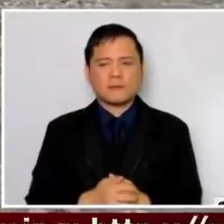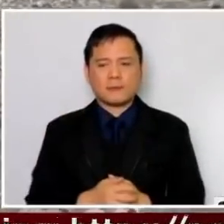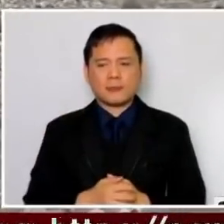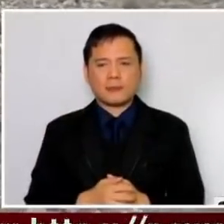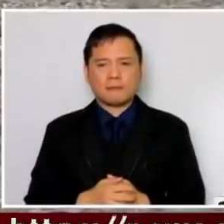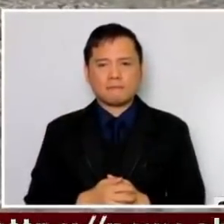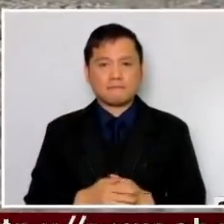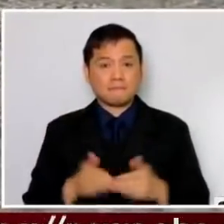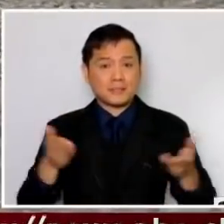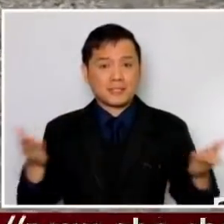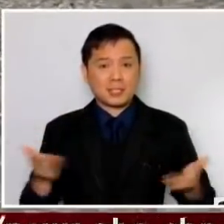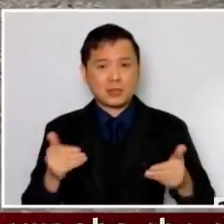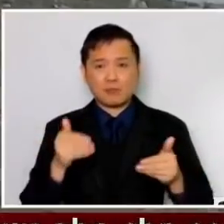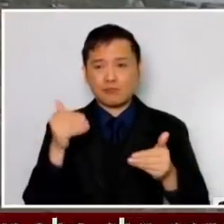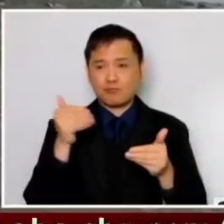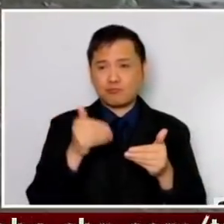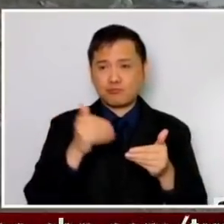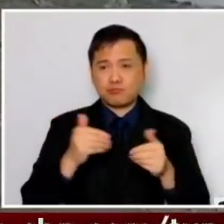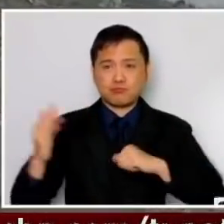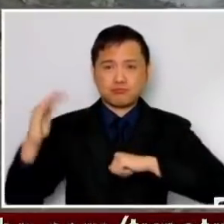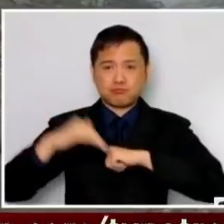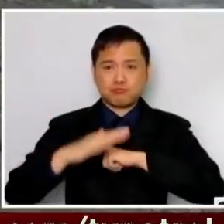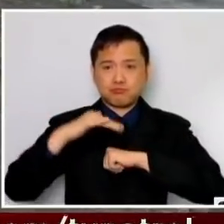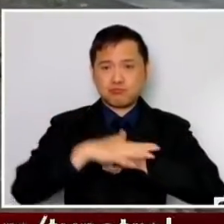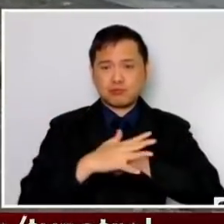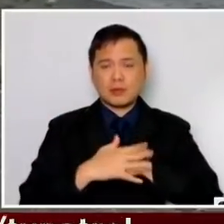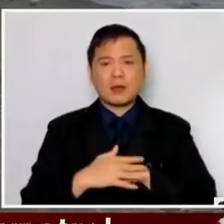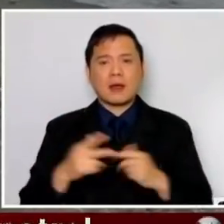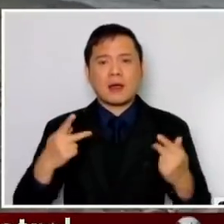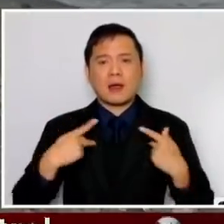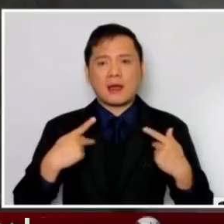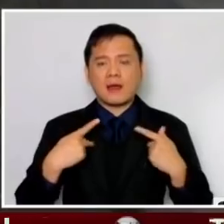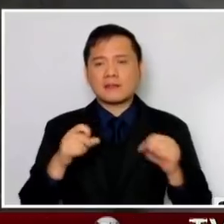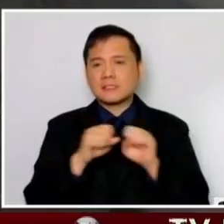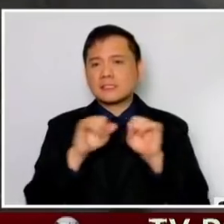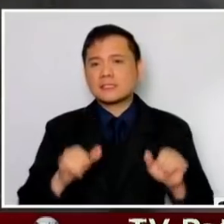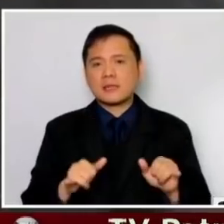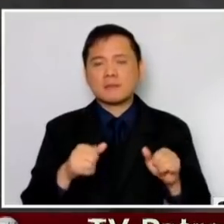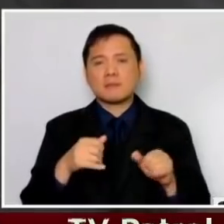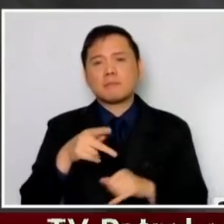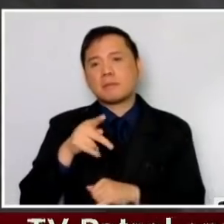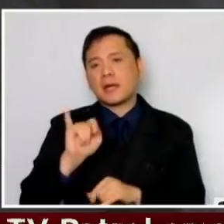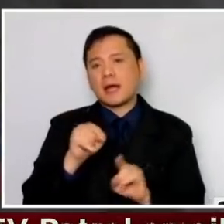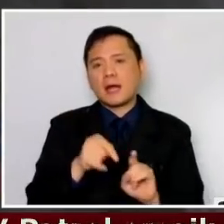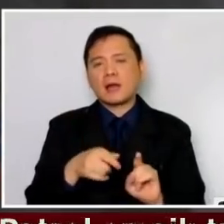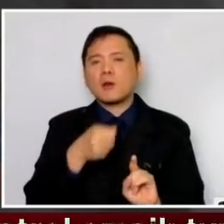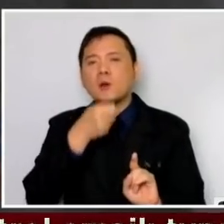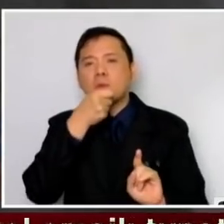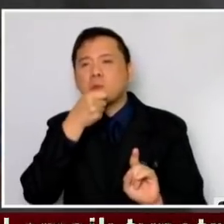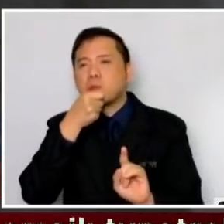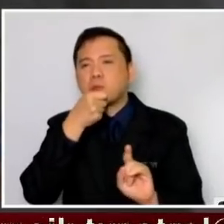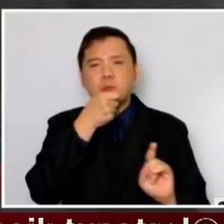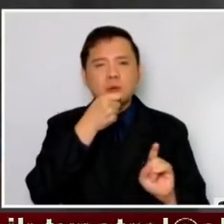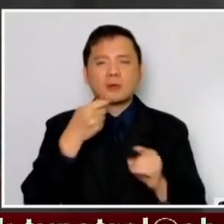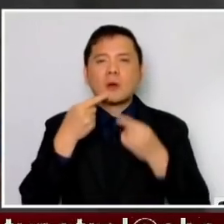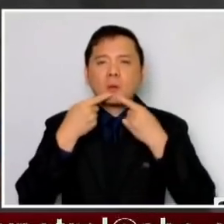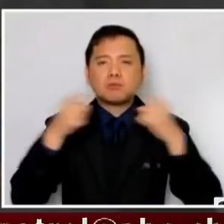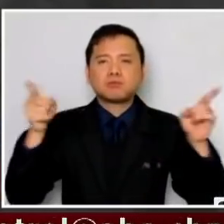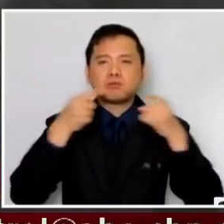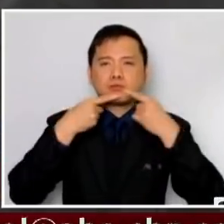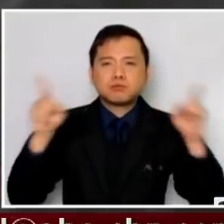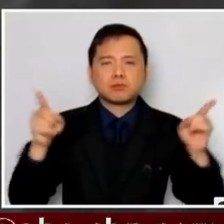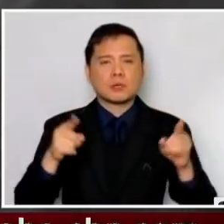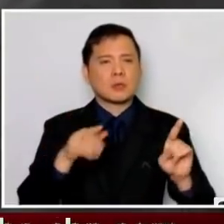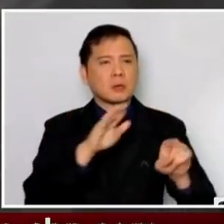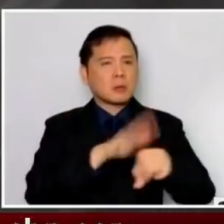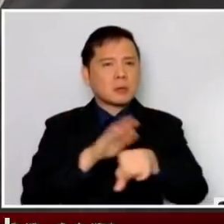kanina narinig po natin nag-PA system po si CAP. Prepare na sila ngayon. May evacuation andun po sa fisheries